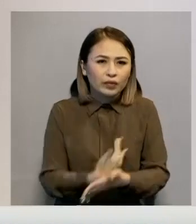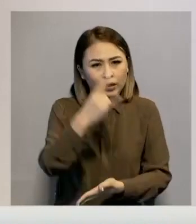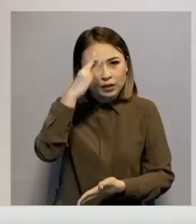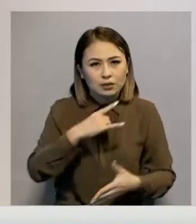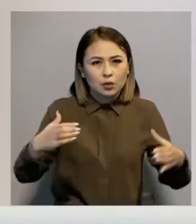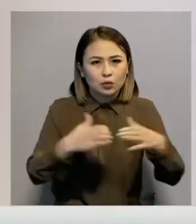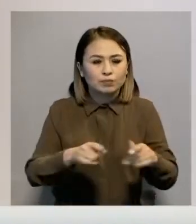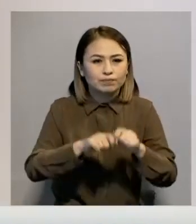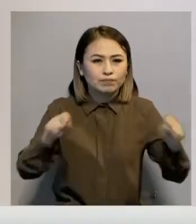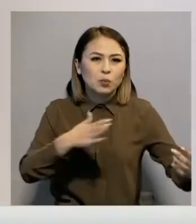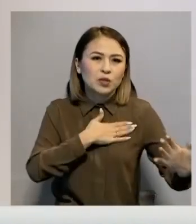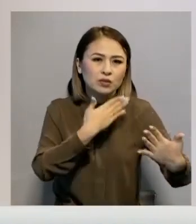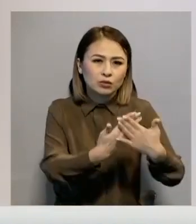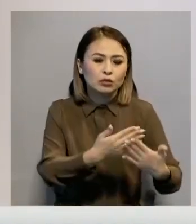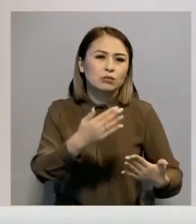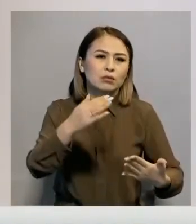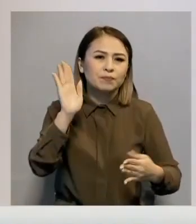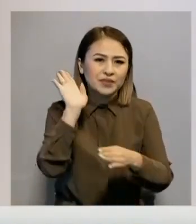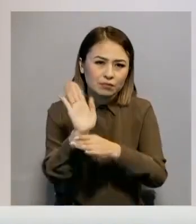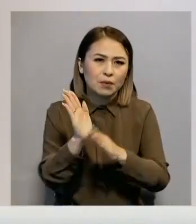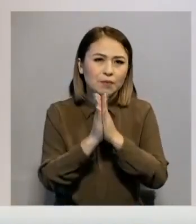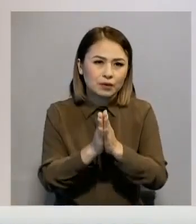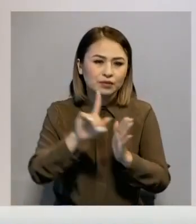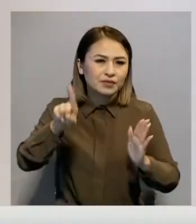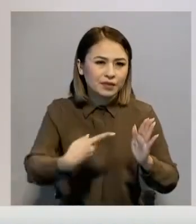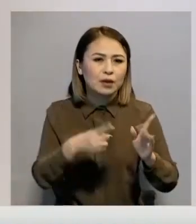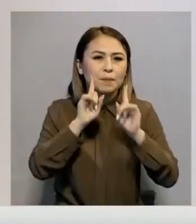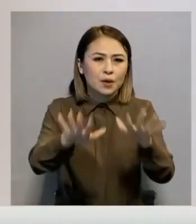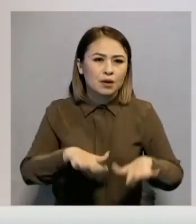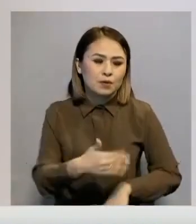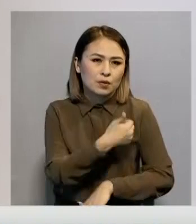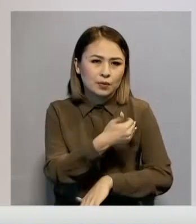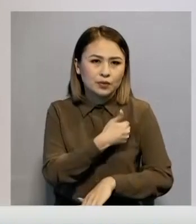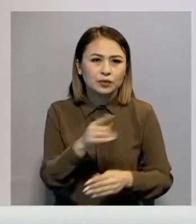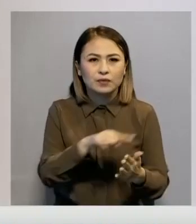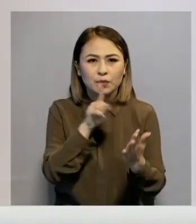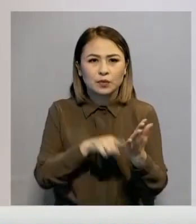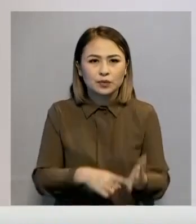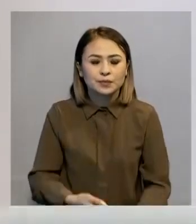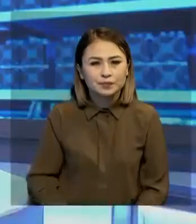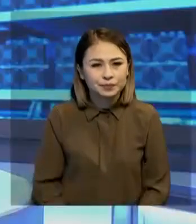тобы арқылы белсенді түрде талап етіп парламенттік трибунаға шығарғымыз келіп отыр.